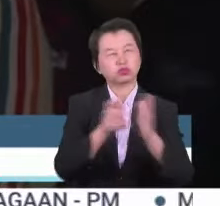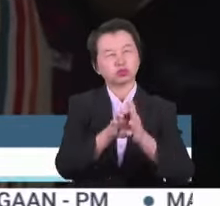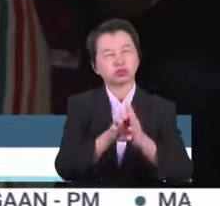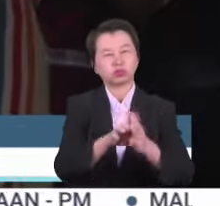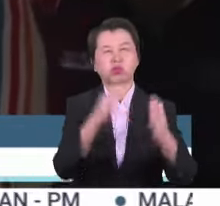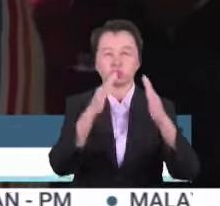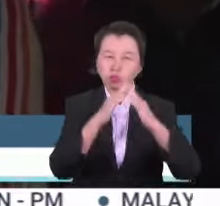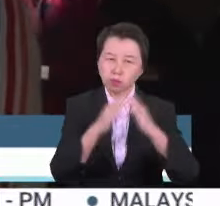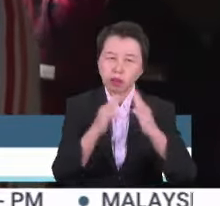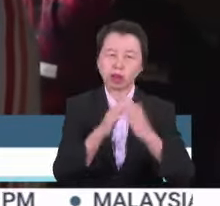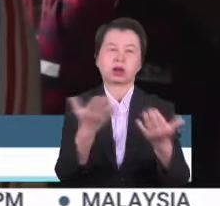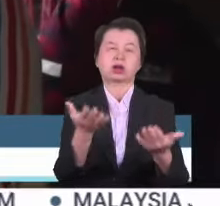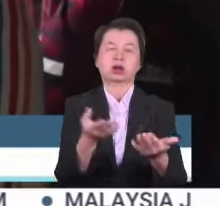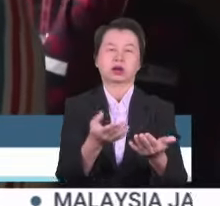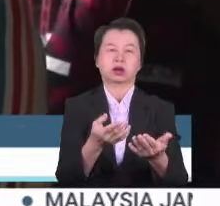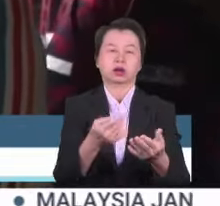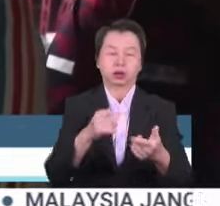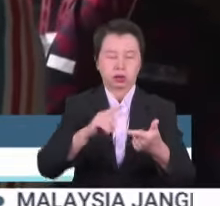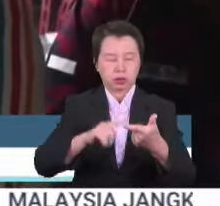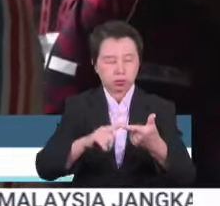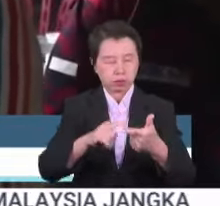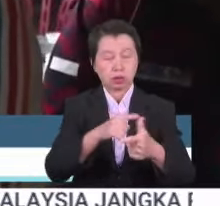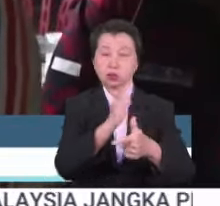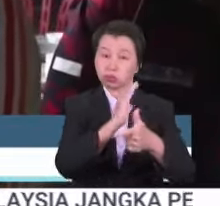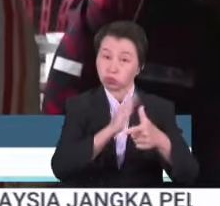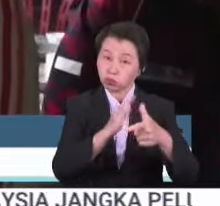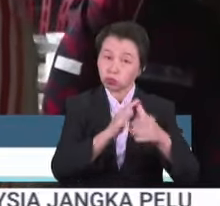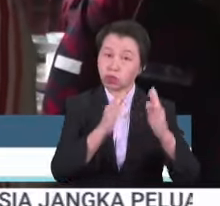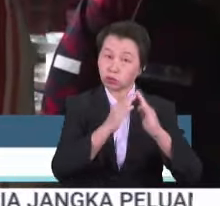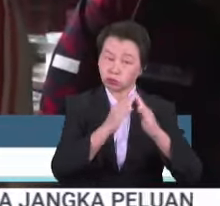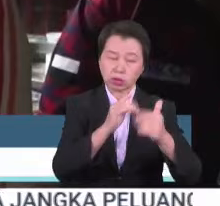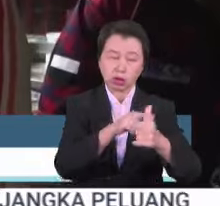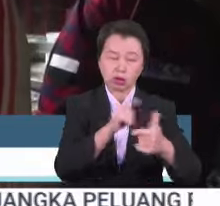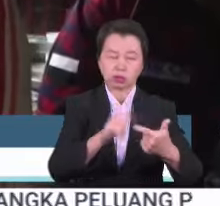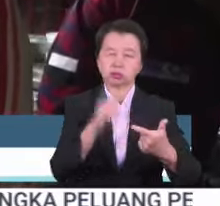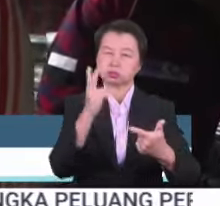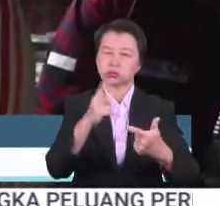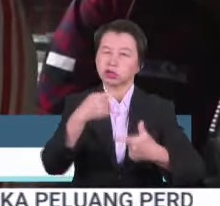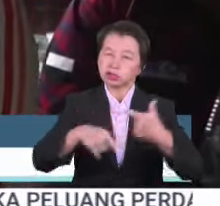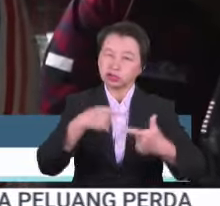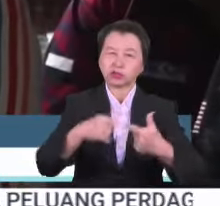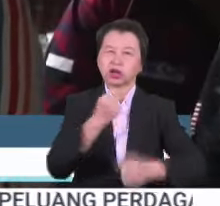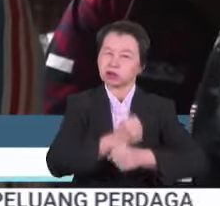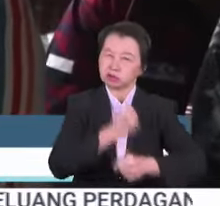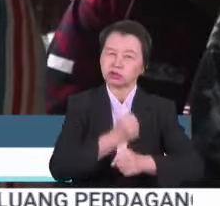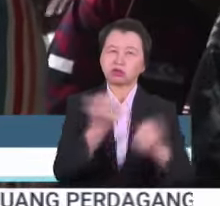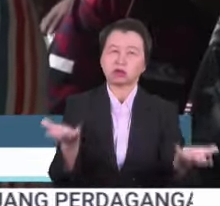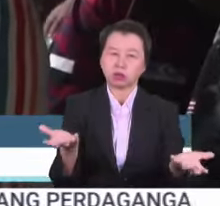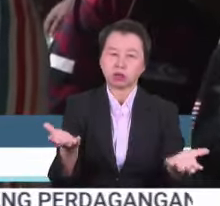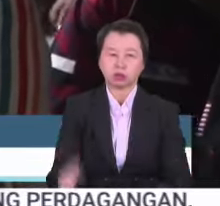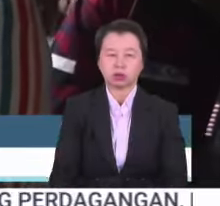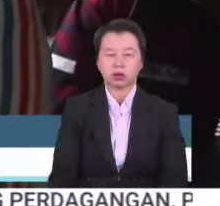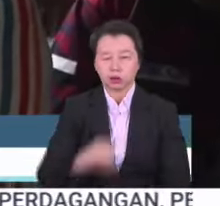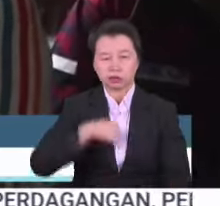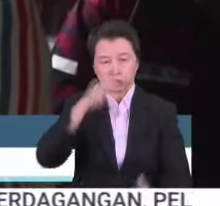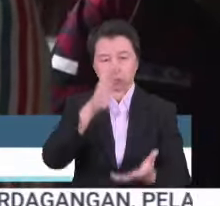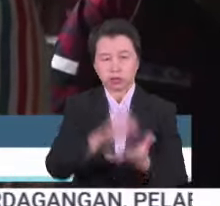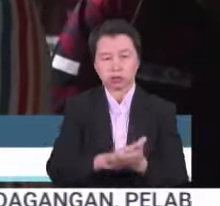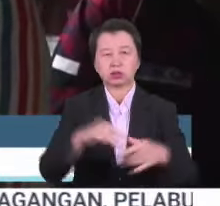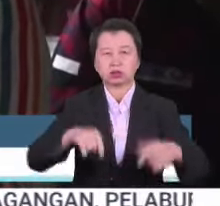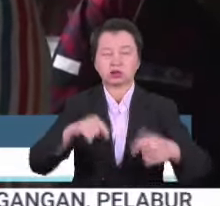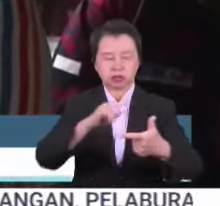perumahan, soal pekerjaan dan sebagainya. Saya yakin dan percaya isu ini adalah isu